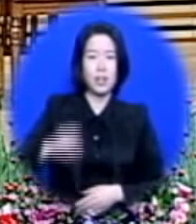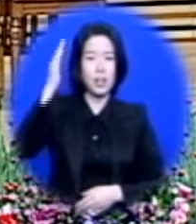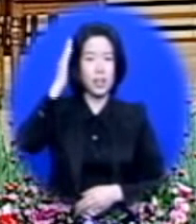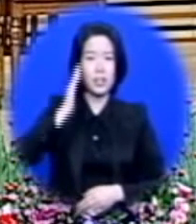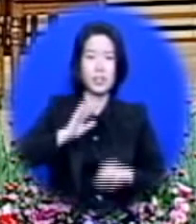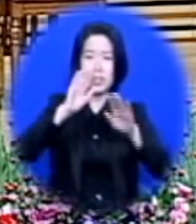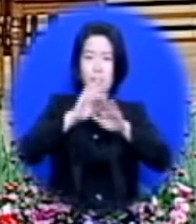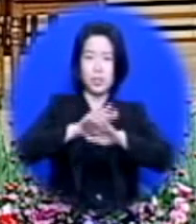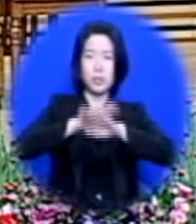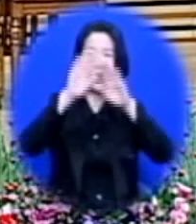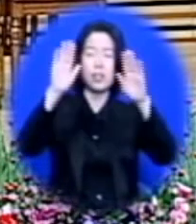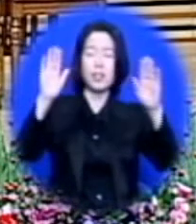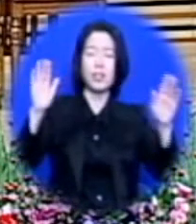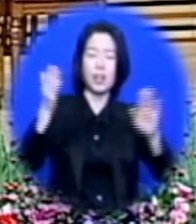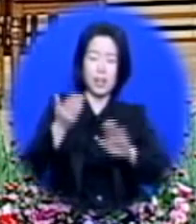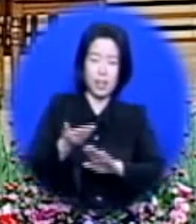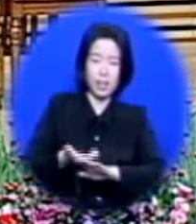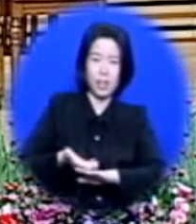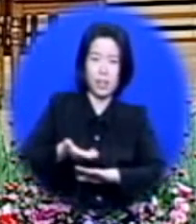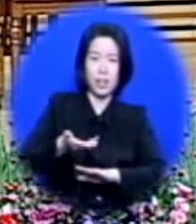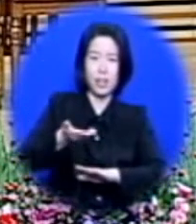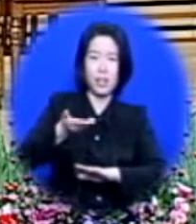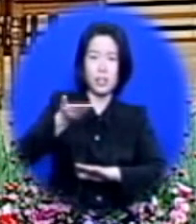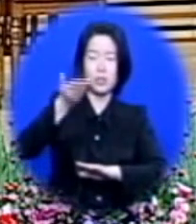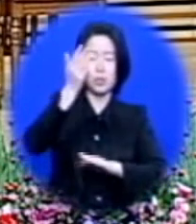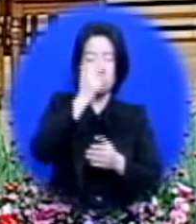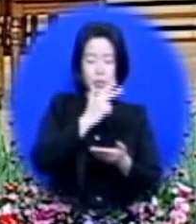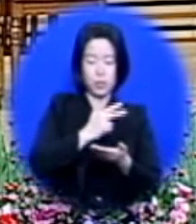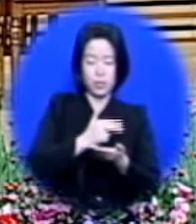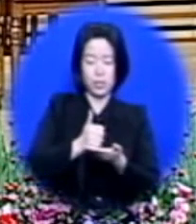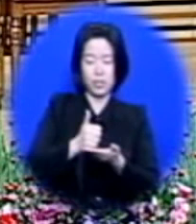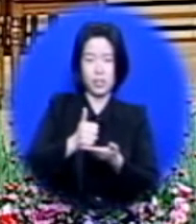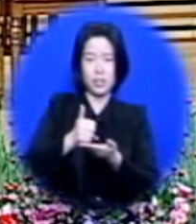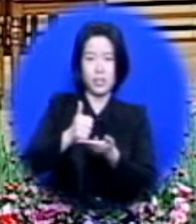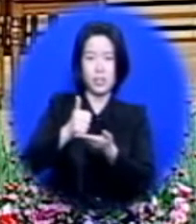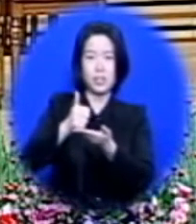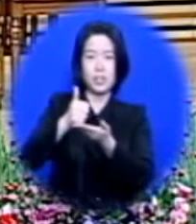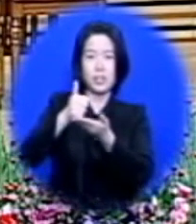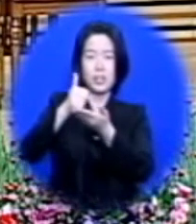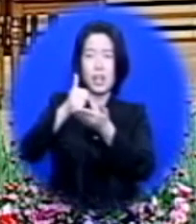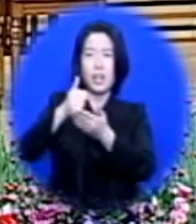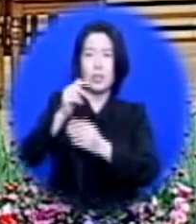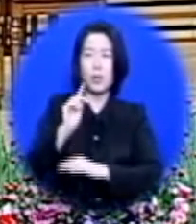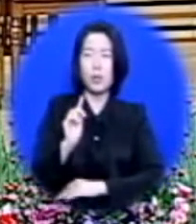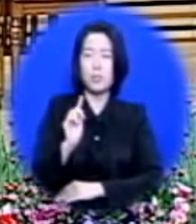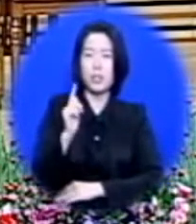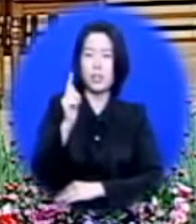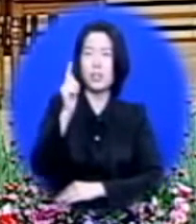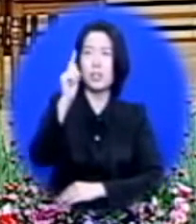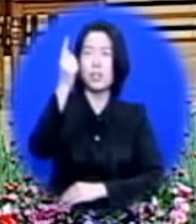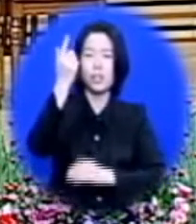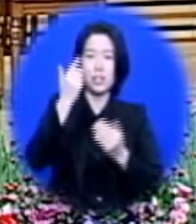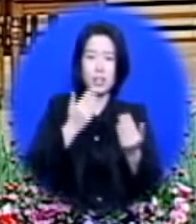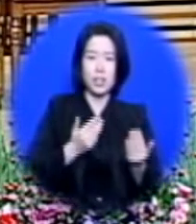아 널 우리 위치에 에 주 은 그 노페